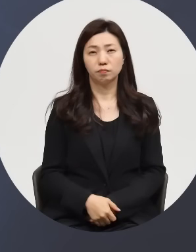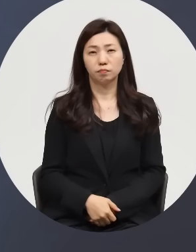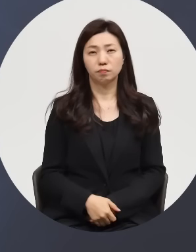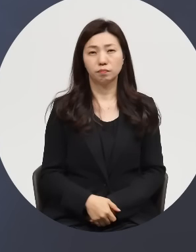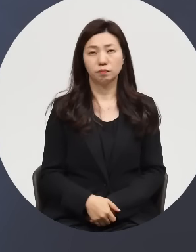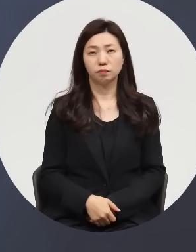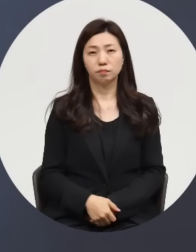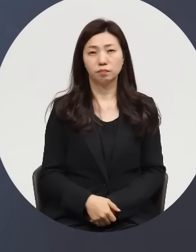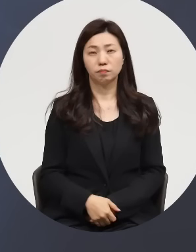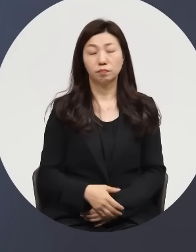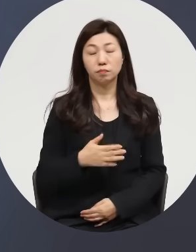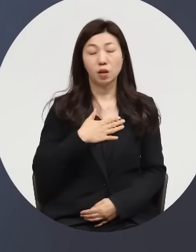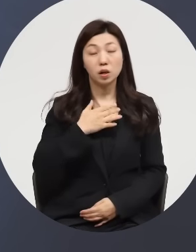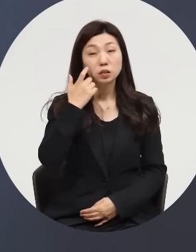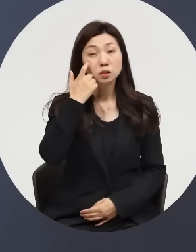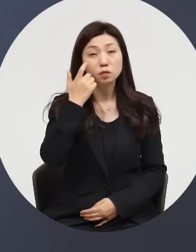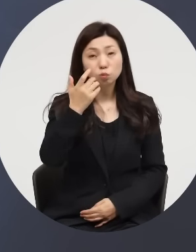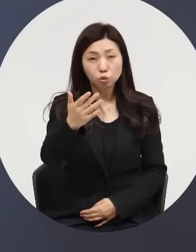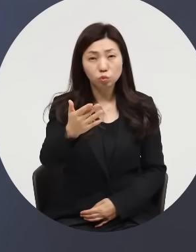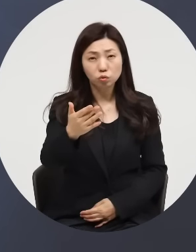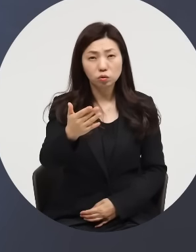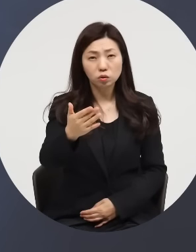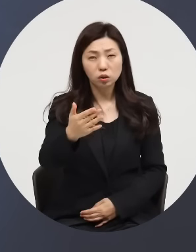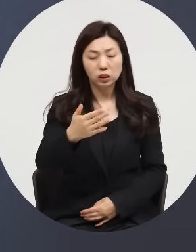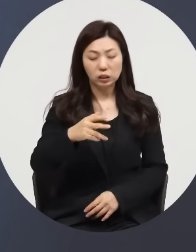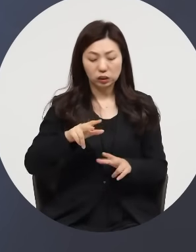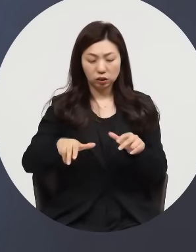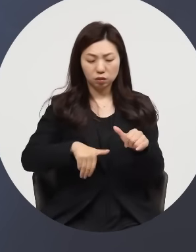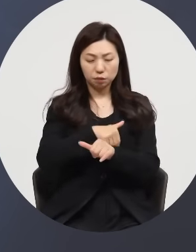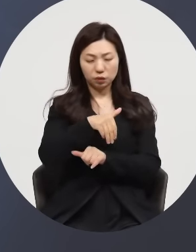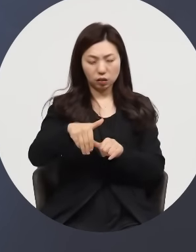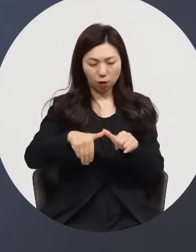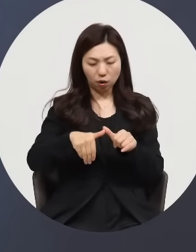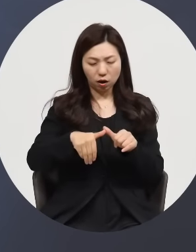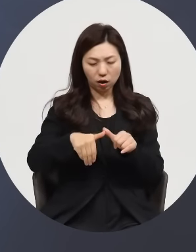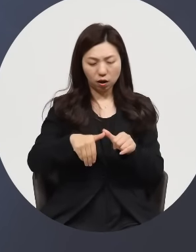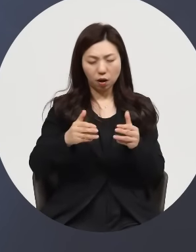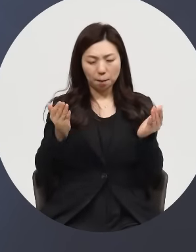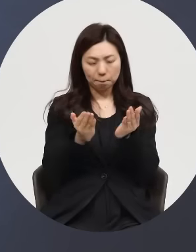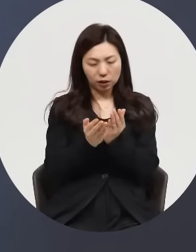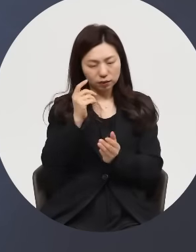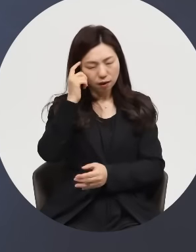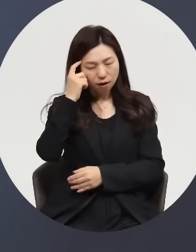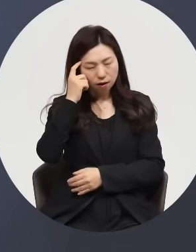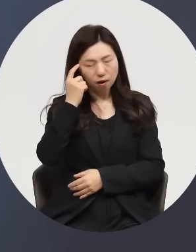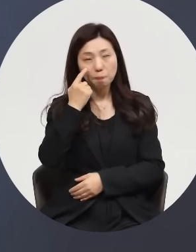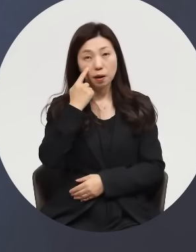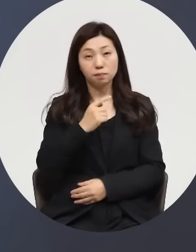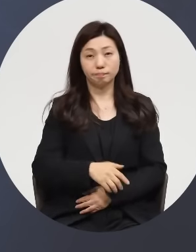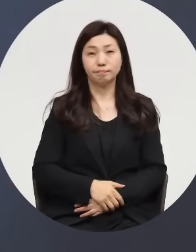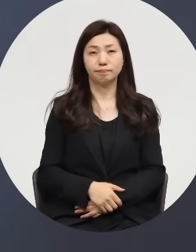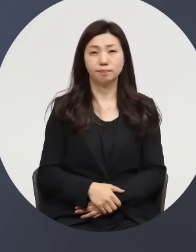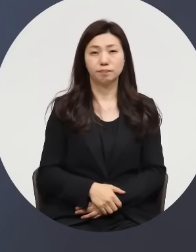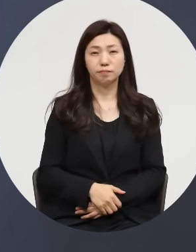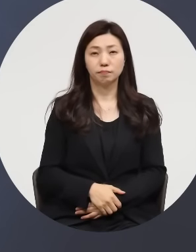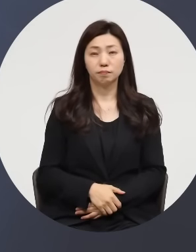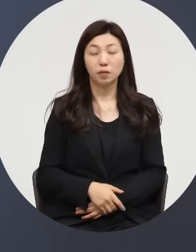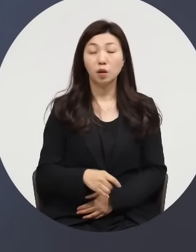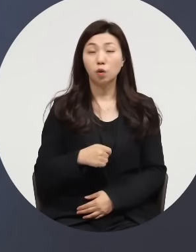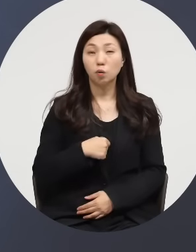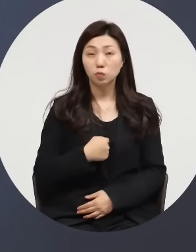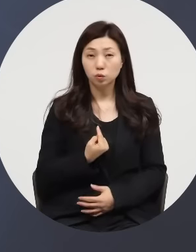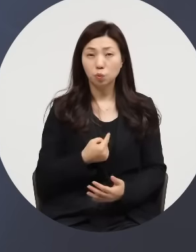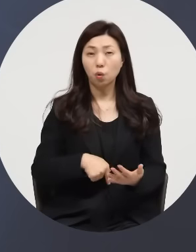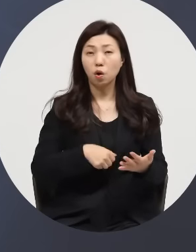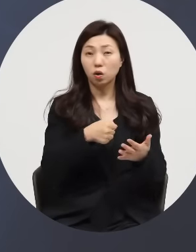그러게. 자기가 지금 이 내 질문을 가만히 자기 상황에 적용해 보면 자기는 이미 어느 쪽을 선택할 건지가